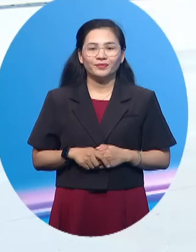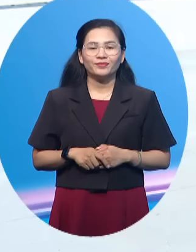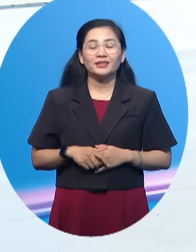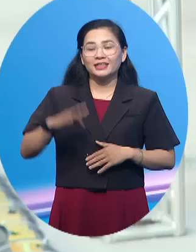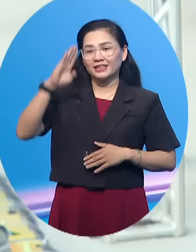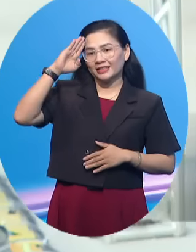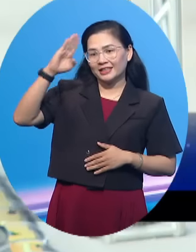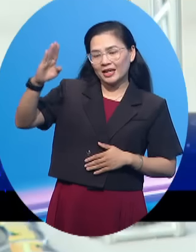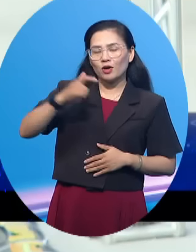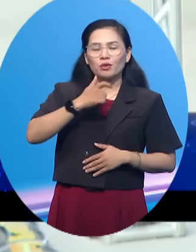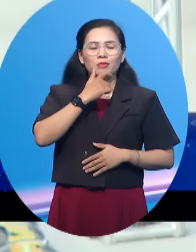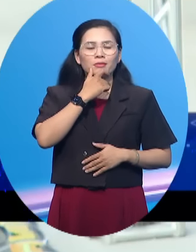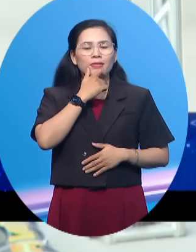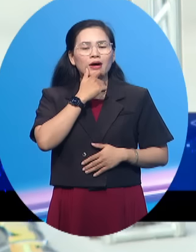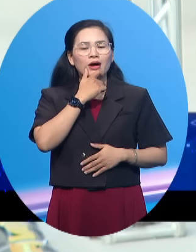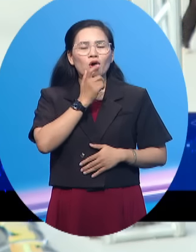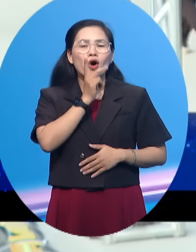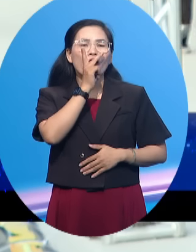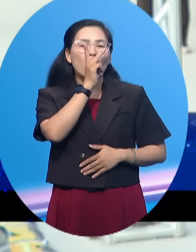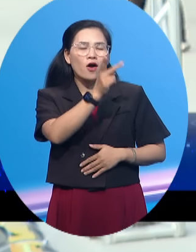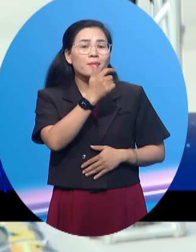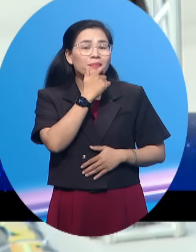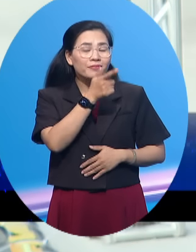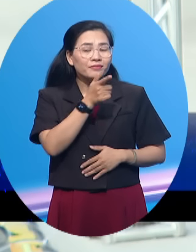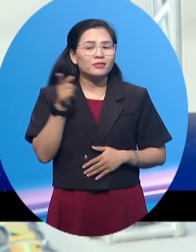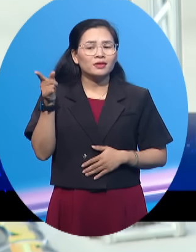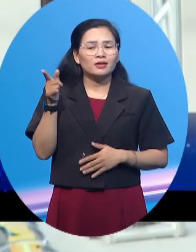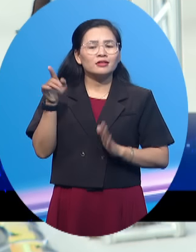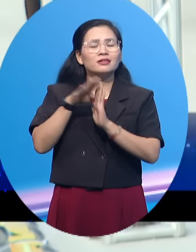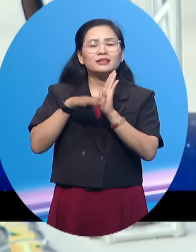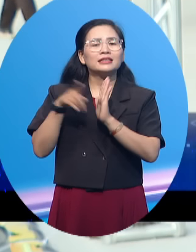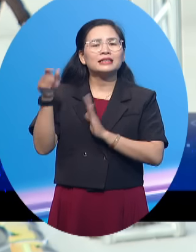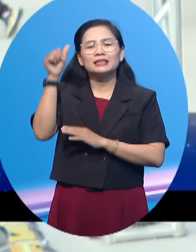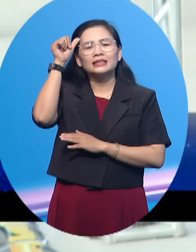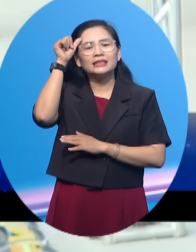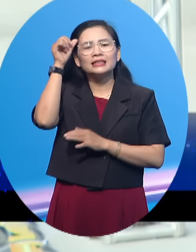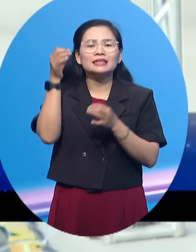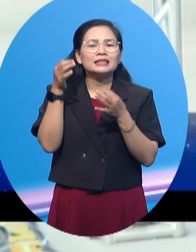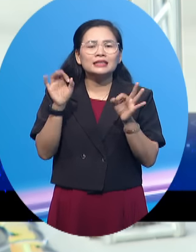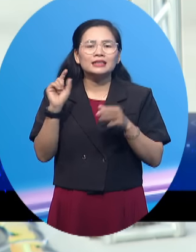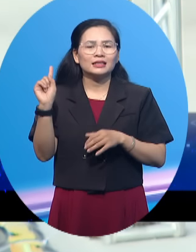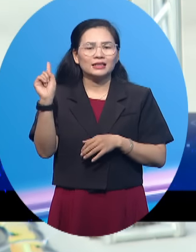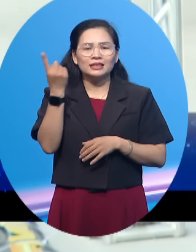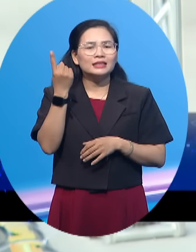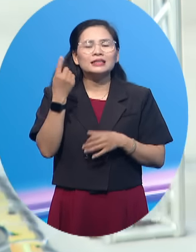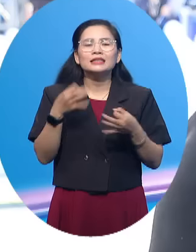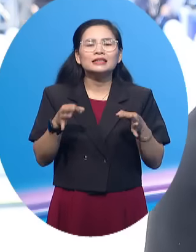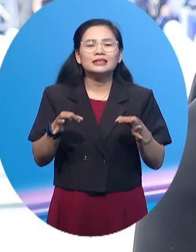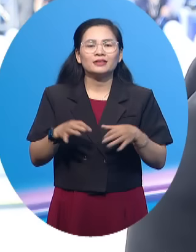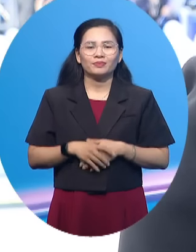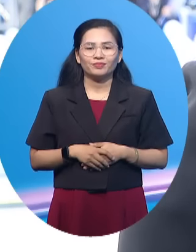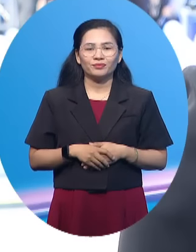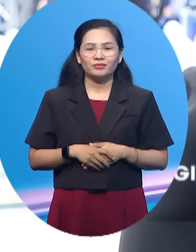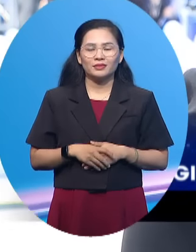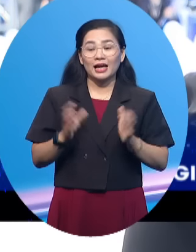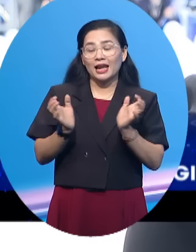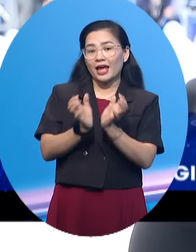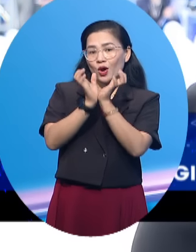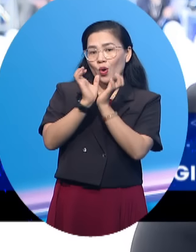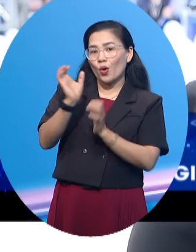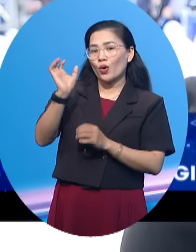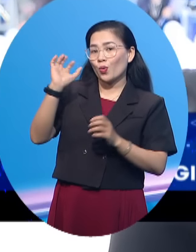Xin chào bà có thể cho biết ý nghĩa về lễ hội quốc tế khoa học công nghệ và sáng tạo thành phố Thủ Đức lần đầu tiên được tổ chức này ạ? Lễ hội quốc tế khoa